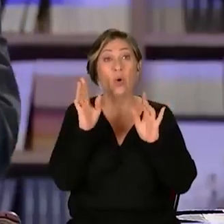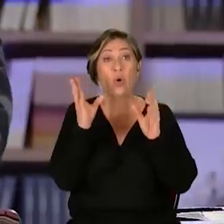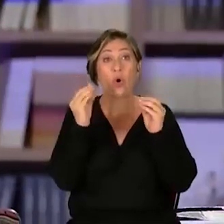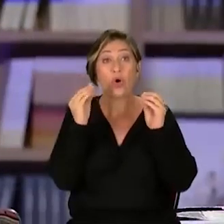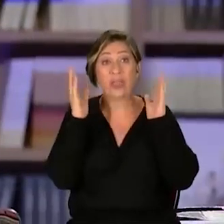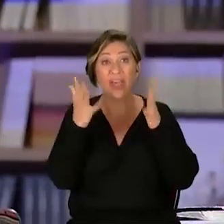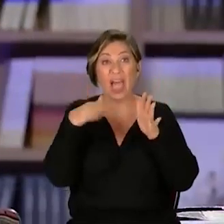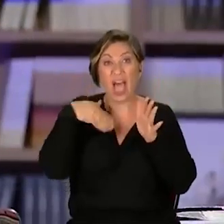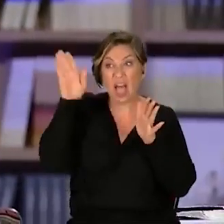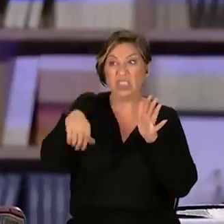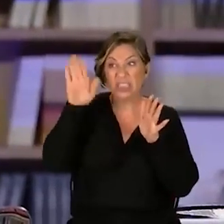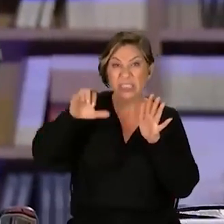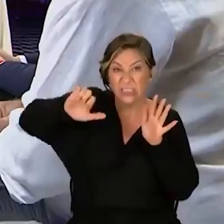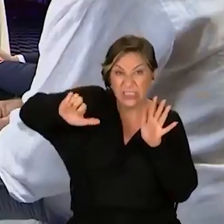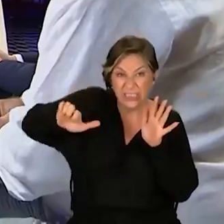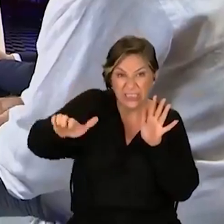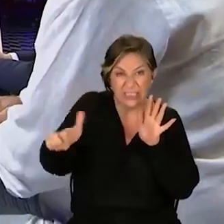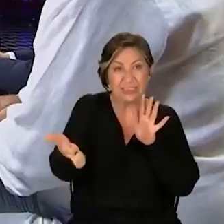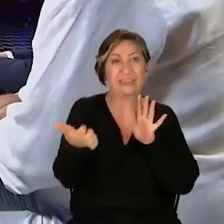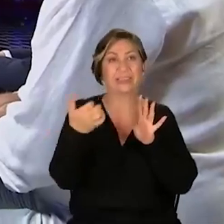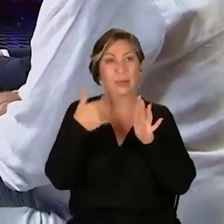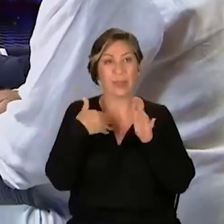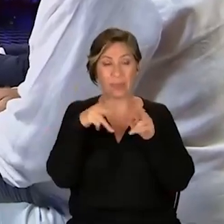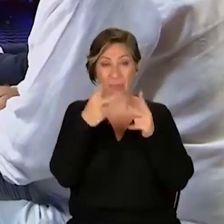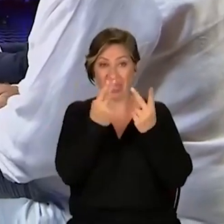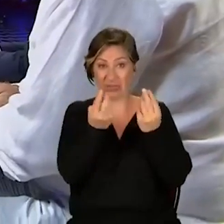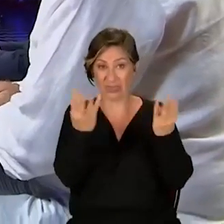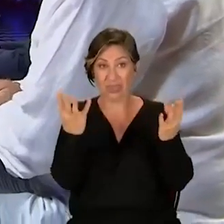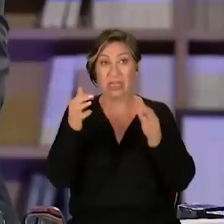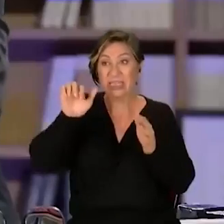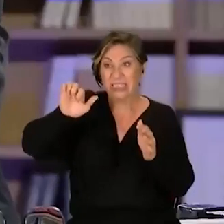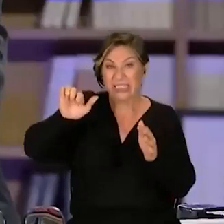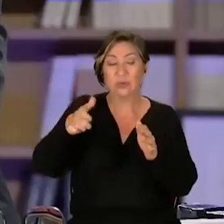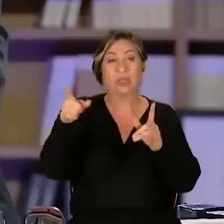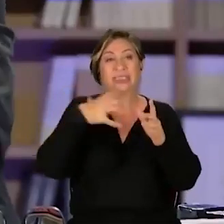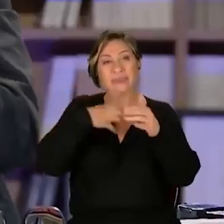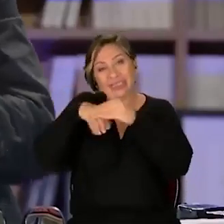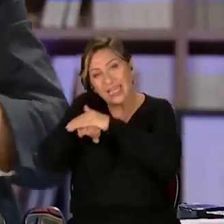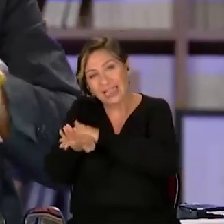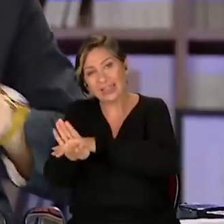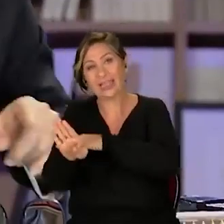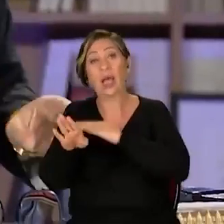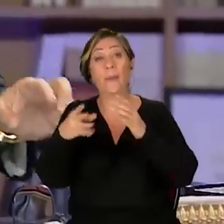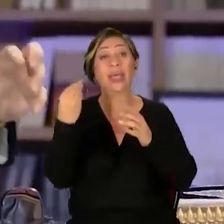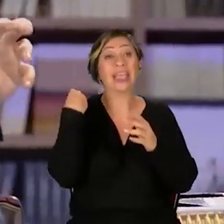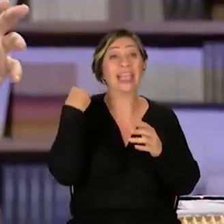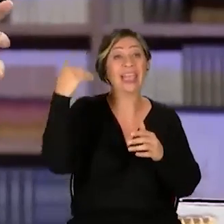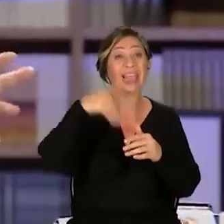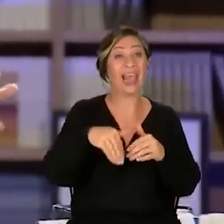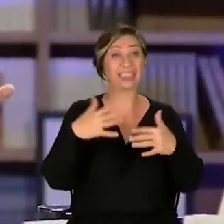kadar aşağıladık ki, benim gibi birkaç kişi aşağıladık ki onlar saklanıyorlar. Fakat yeni